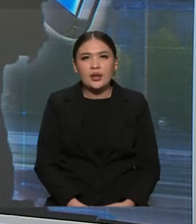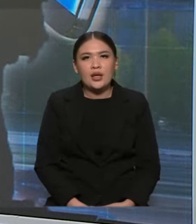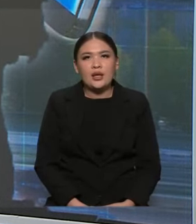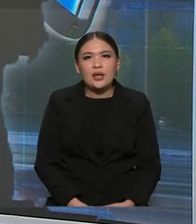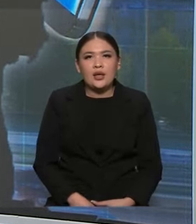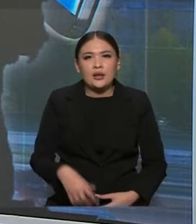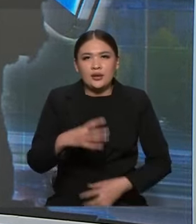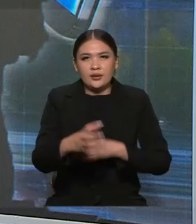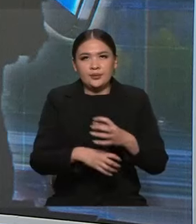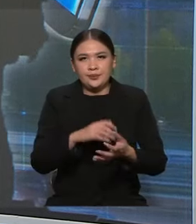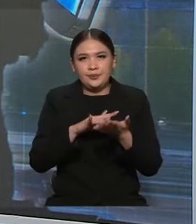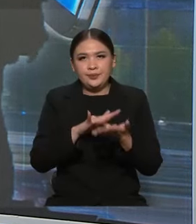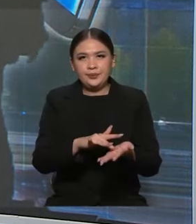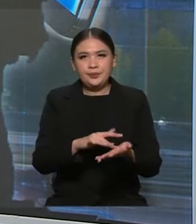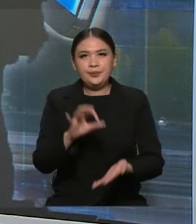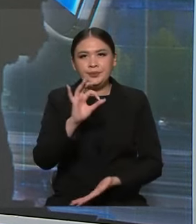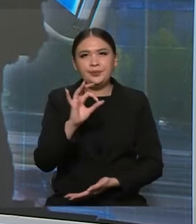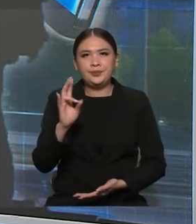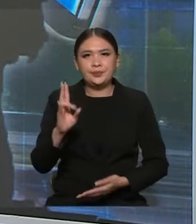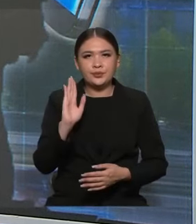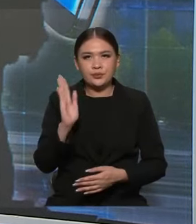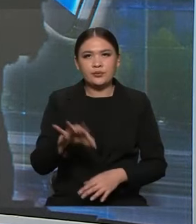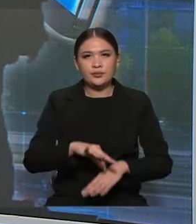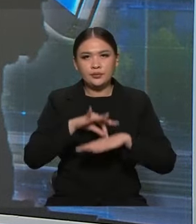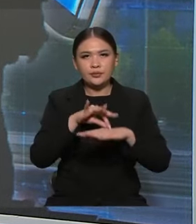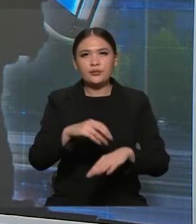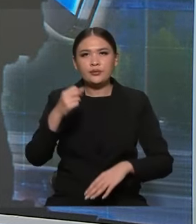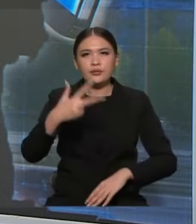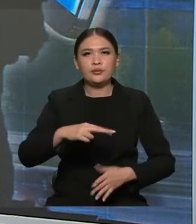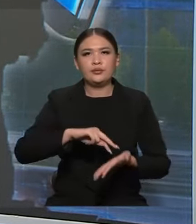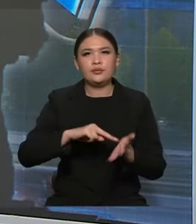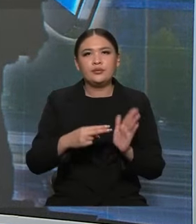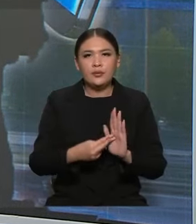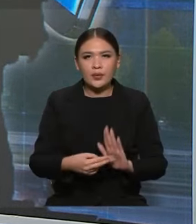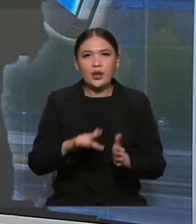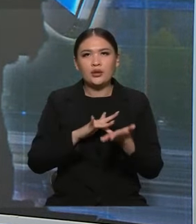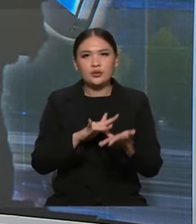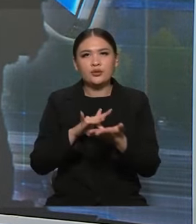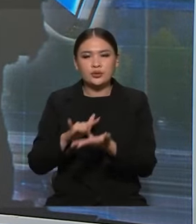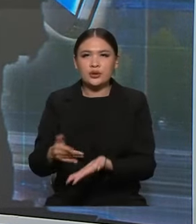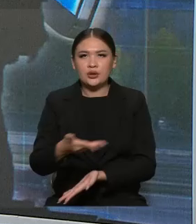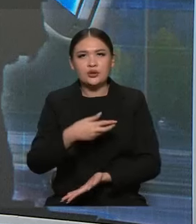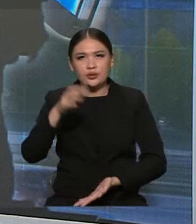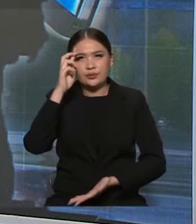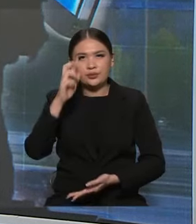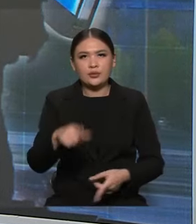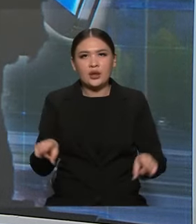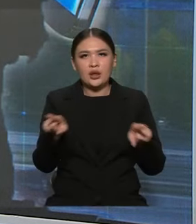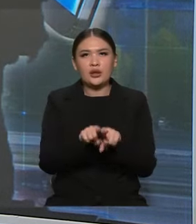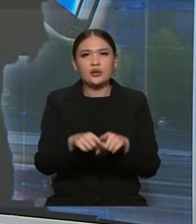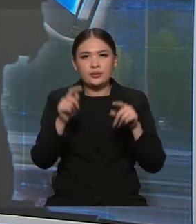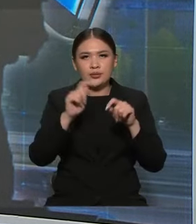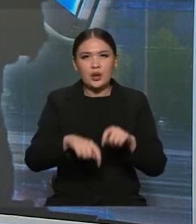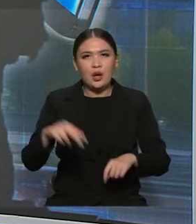Кстати, Всемирная туристская организация ООН будет сопровождать 3 проекта в сфере туризма в нашей стране. А именно в экспертизе,